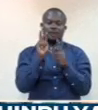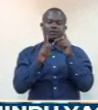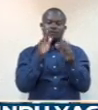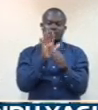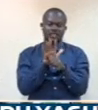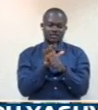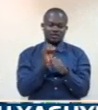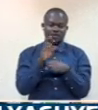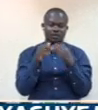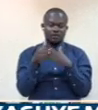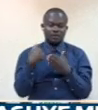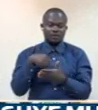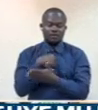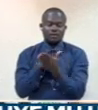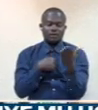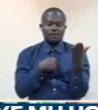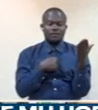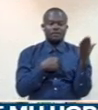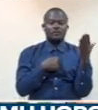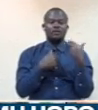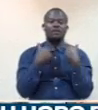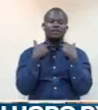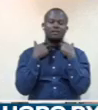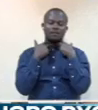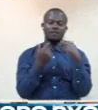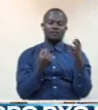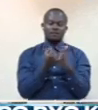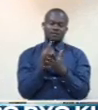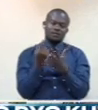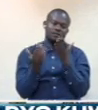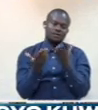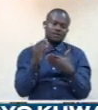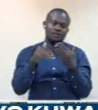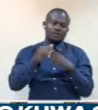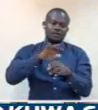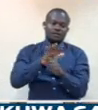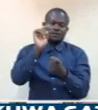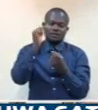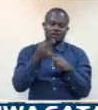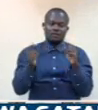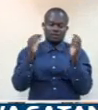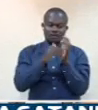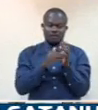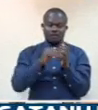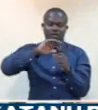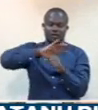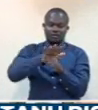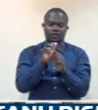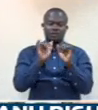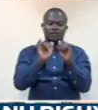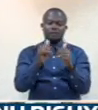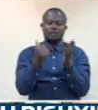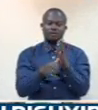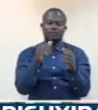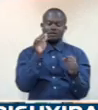benshi cyangwa icyo ariko bakaduha iyi lockdown igatuma wenda covid igabanuka ariko nanone covid idusigiye